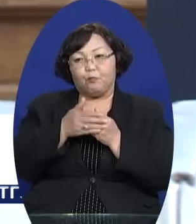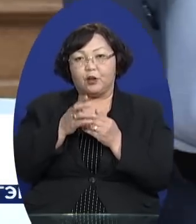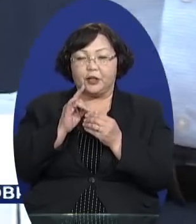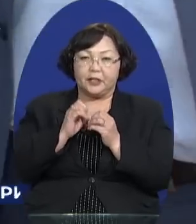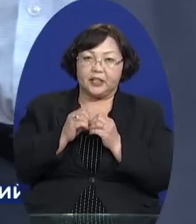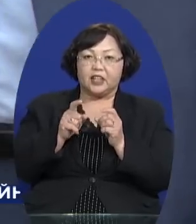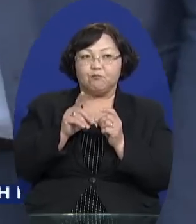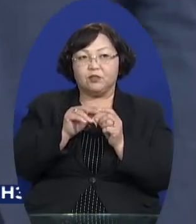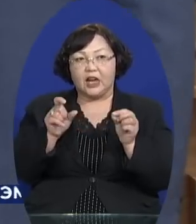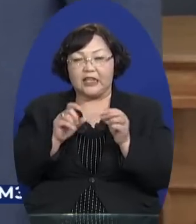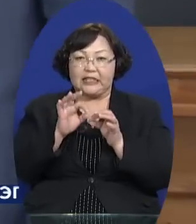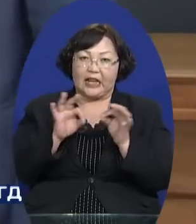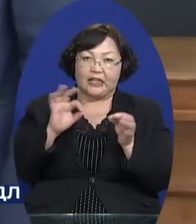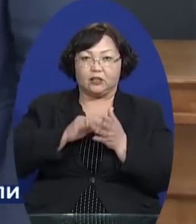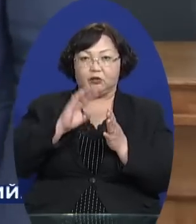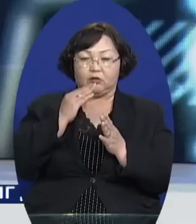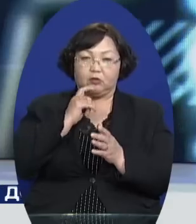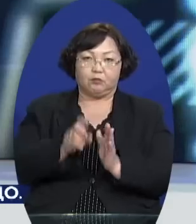байна.